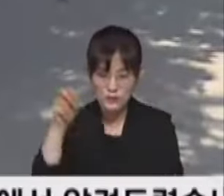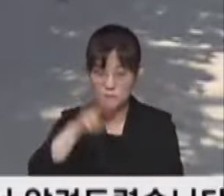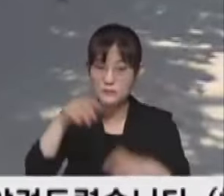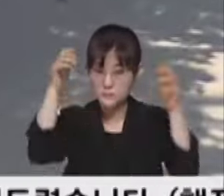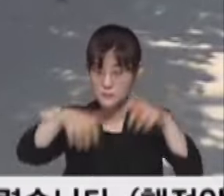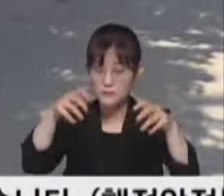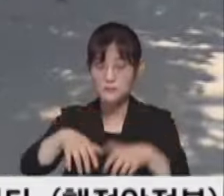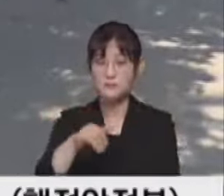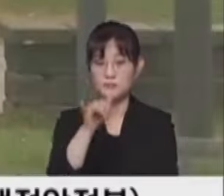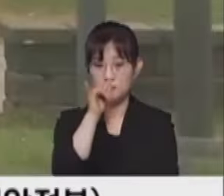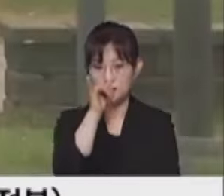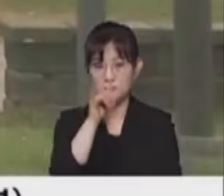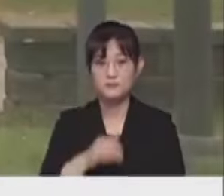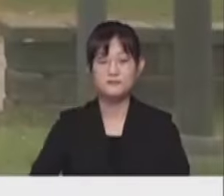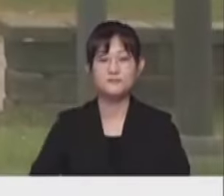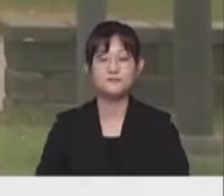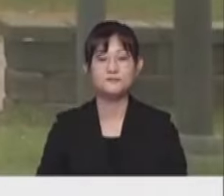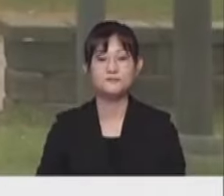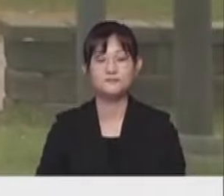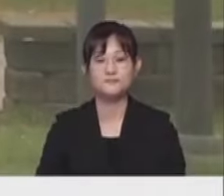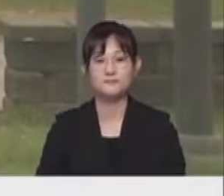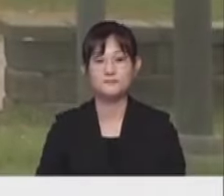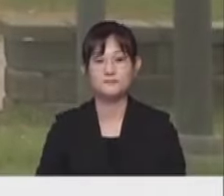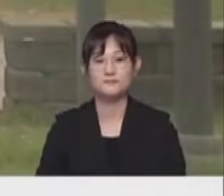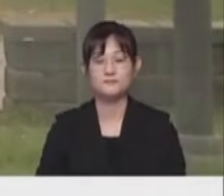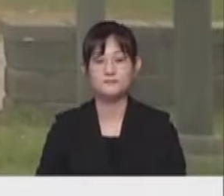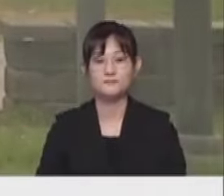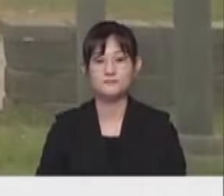내리는 곳이 있겠습니다 KBC 고입니다